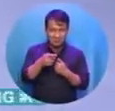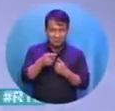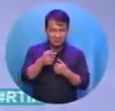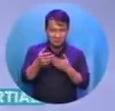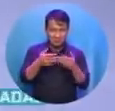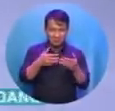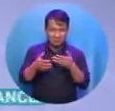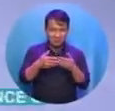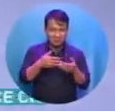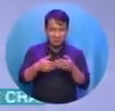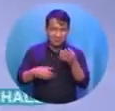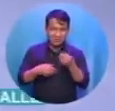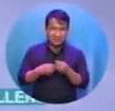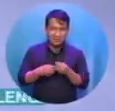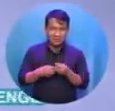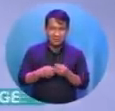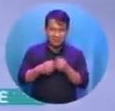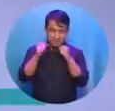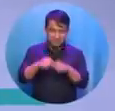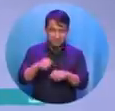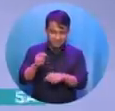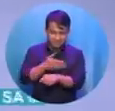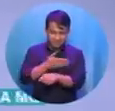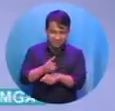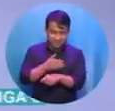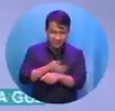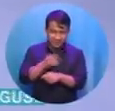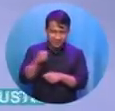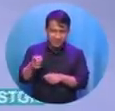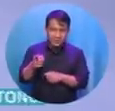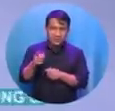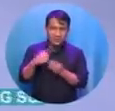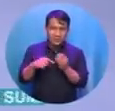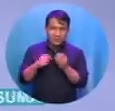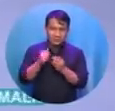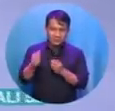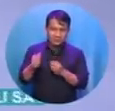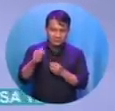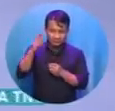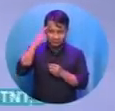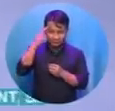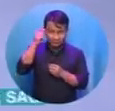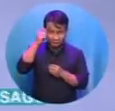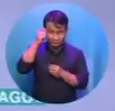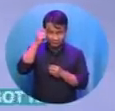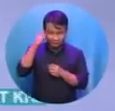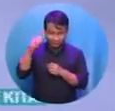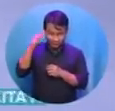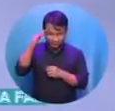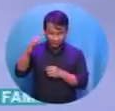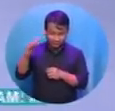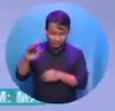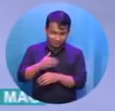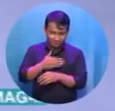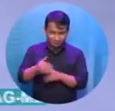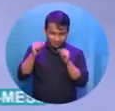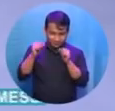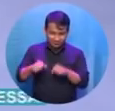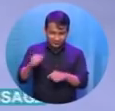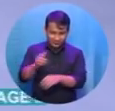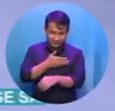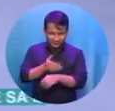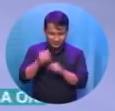po 'yun, Sir Idol? Pwede mo bang kantahin yung Idol in Action na music natin? Pag nakanta mo